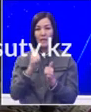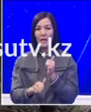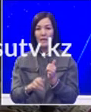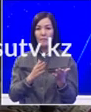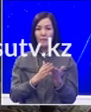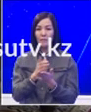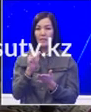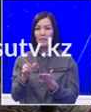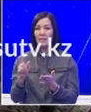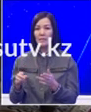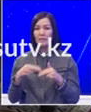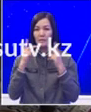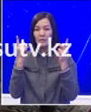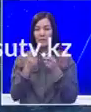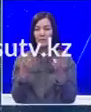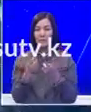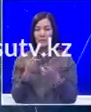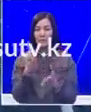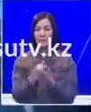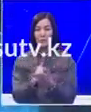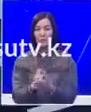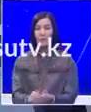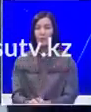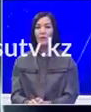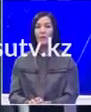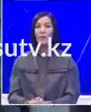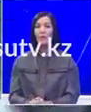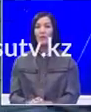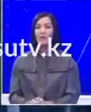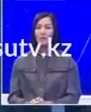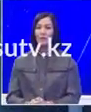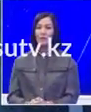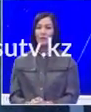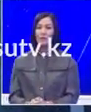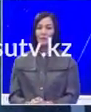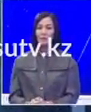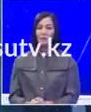қызметкер ескергені абзал деп түйіндеді. Жазира Исаева, Айдос Қалиев, Жетісу телеарнасы.